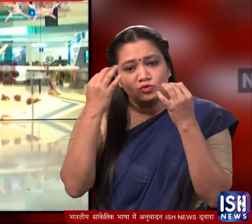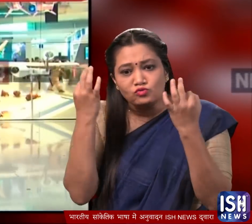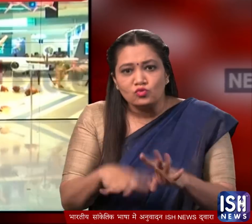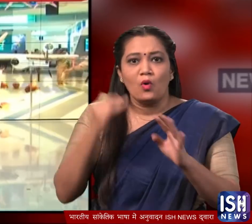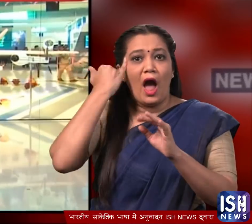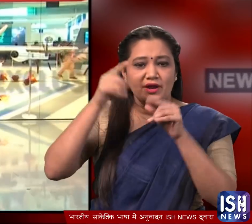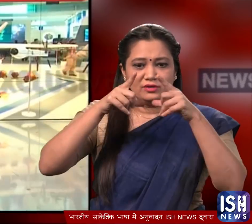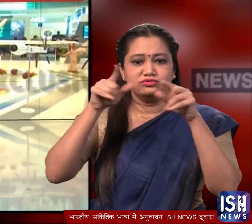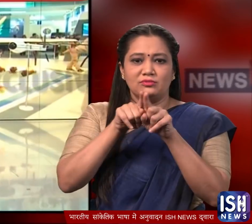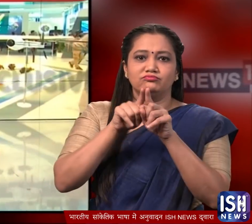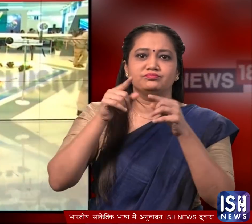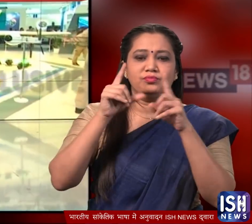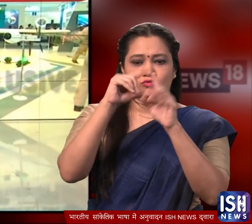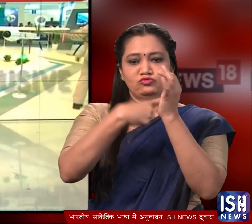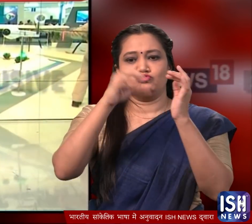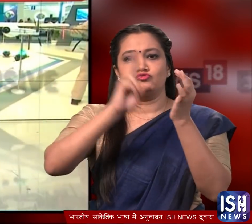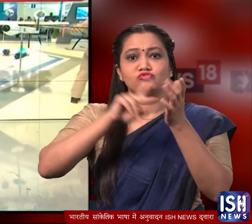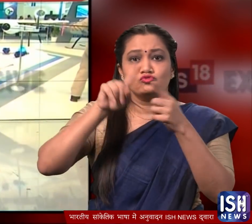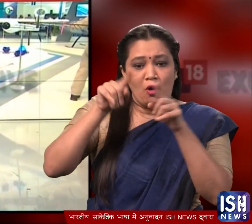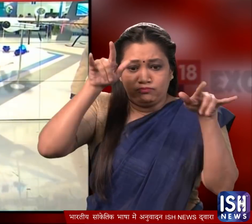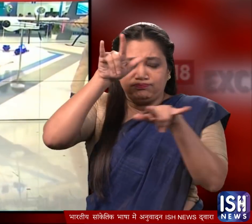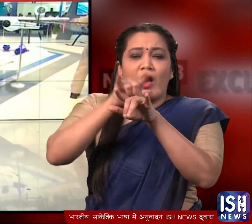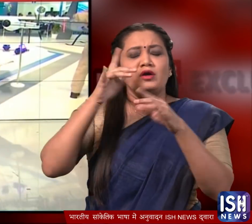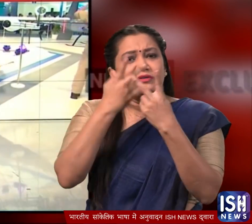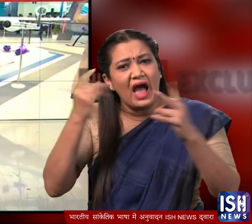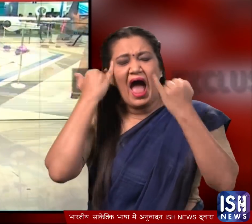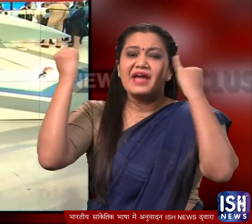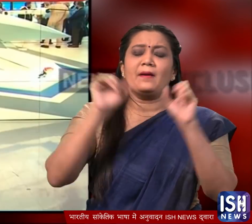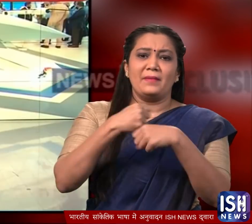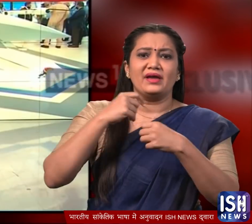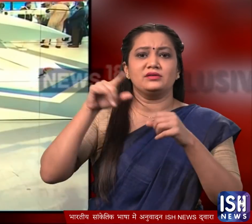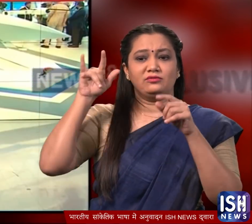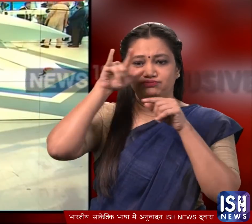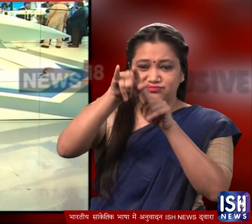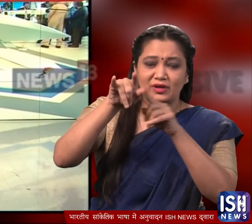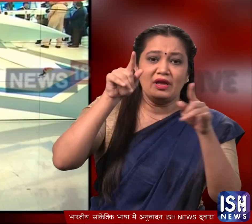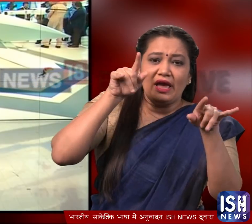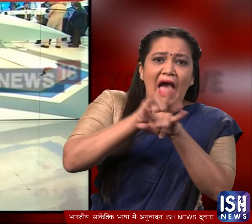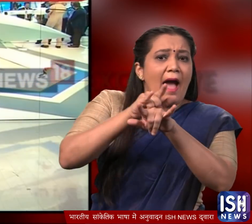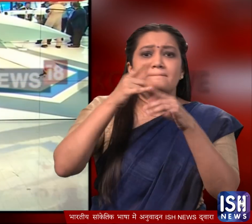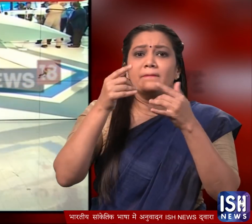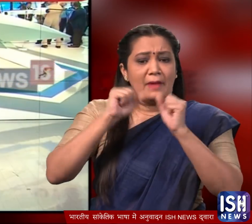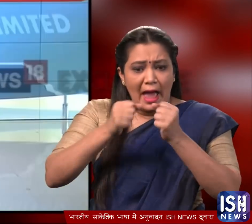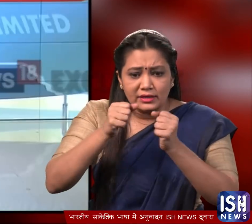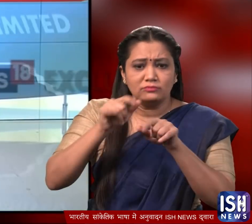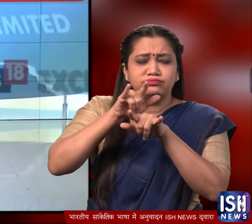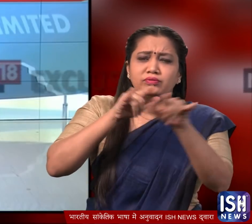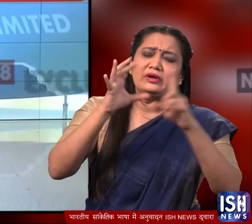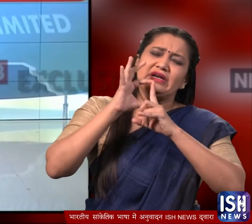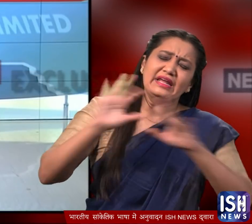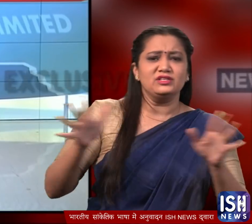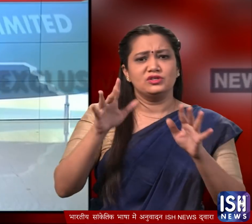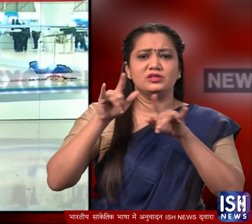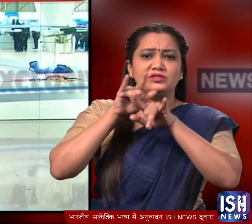ड्रोन बनाने पर काम कर रही है। ये प्रोजेक्ट पूरा होने में करीब है और इसमें फाइटर विमानों के साथ बिना पायलट वाले छोटे और